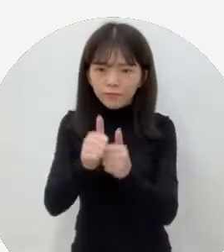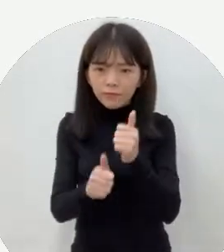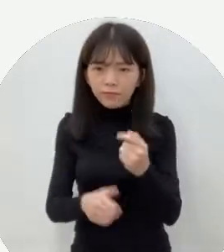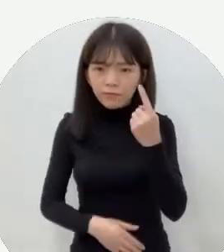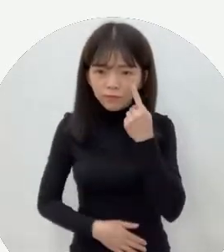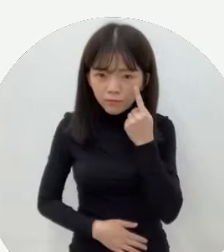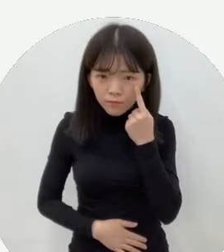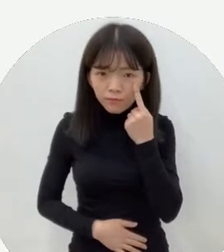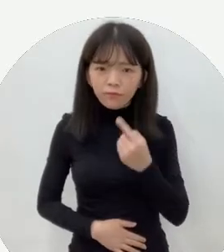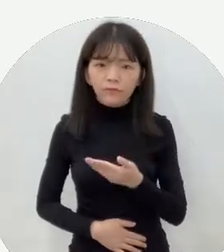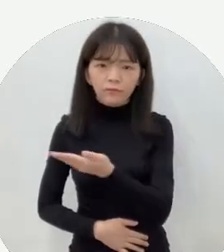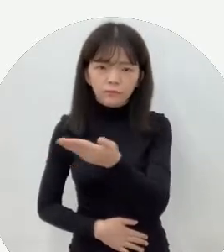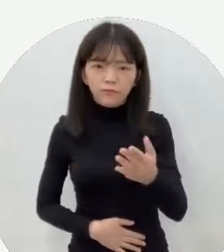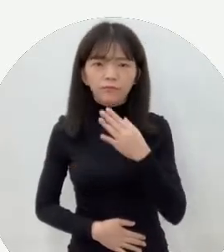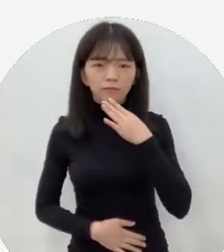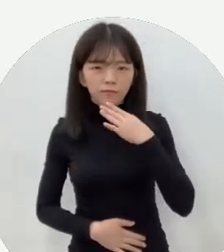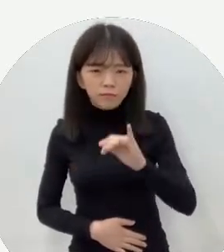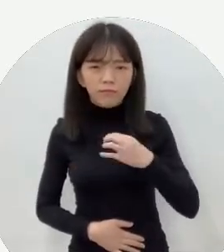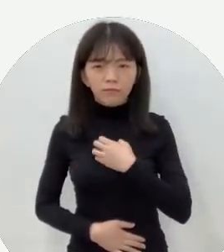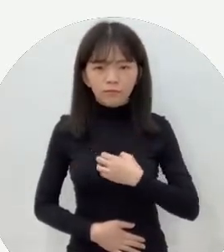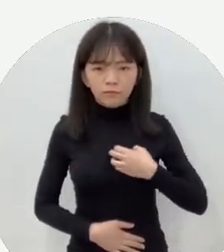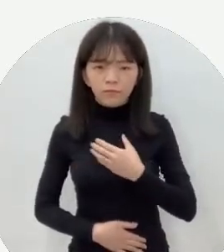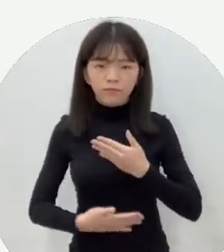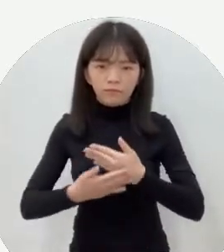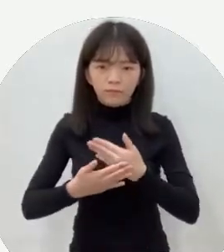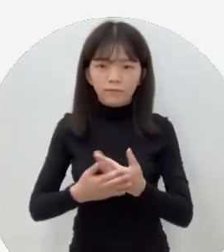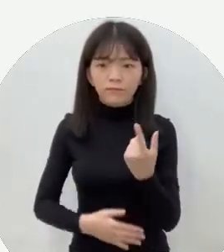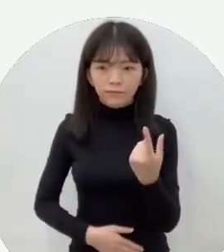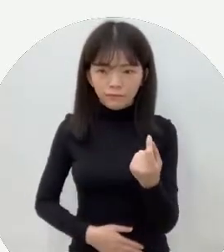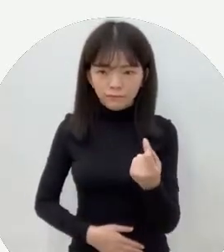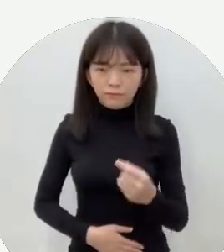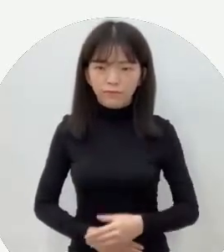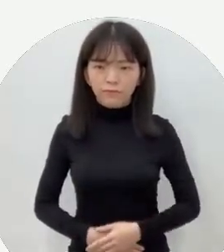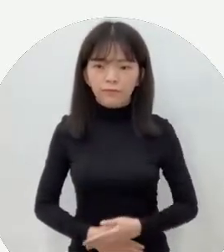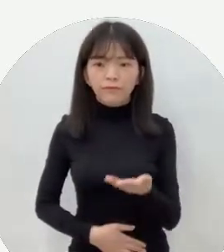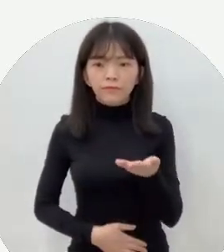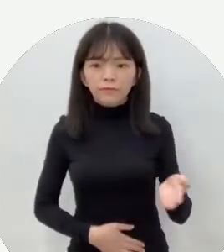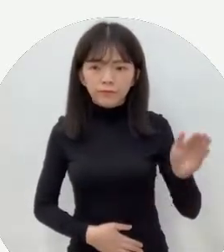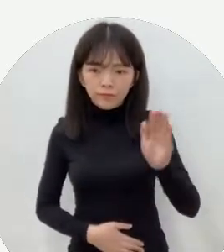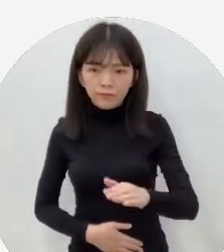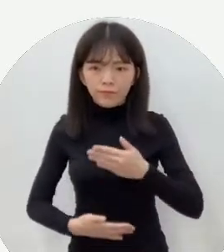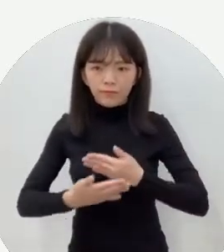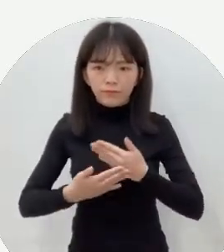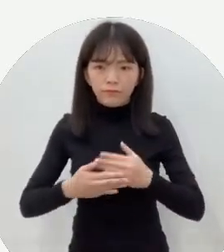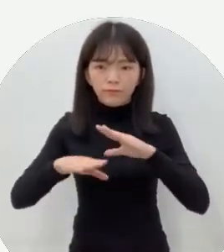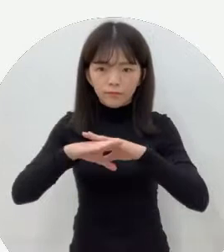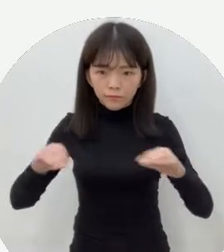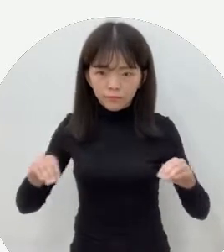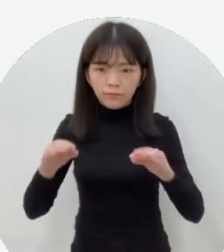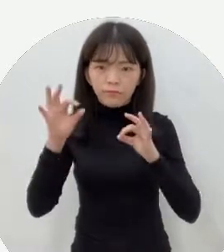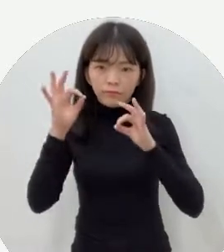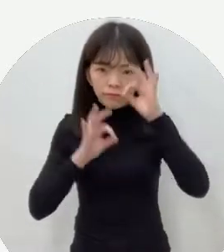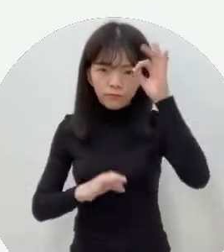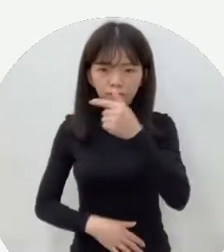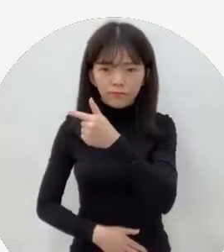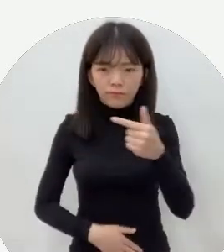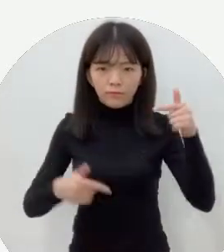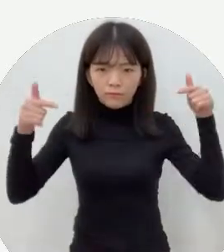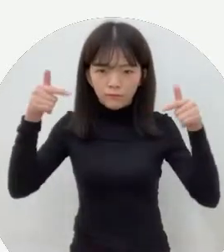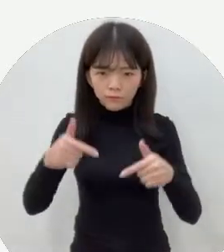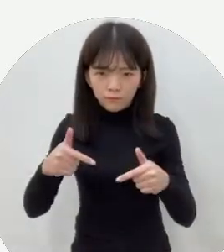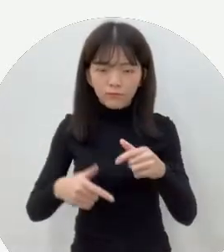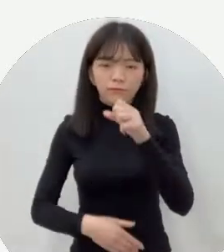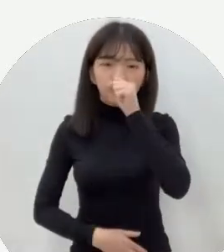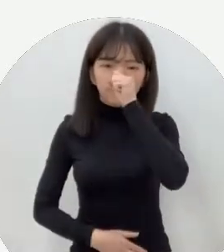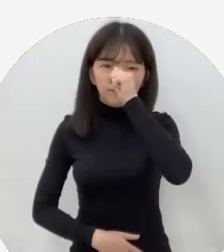하니 여러분들 당연히 더 걱정되고 불안하겠죠. 하지만 긴장을 풀고 실수를 최대한